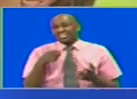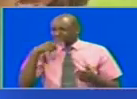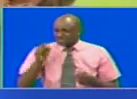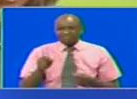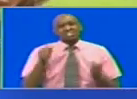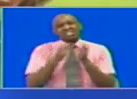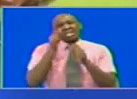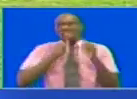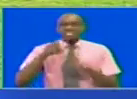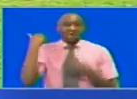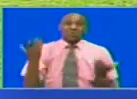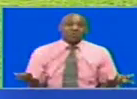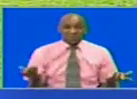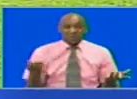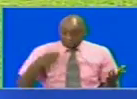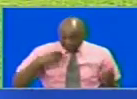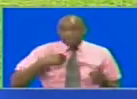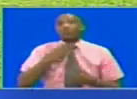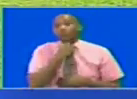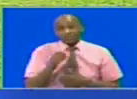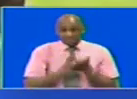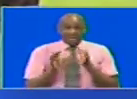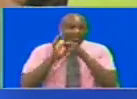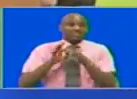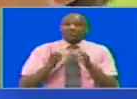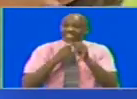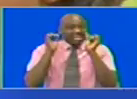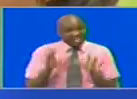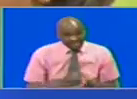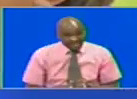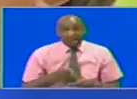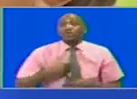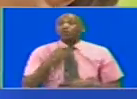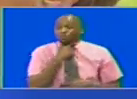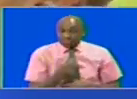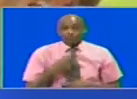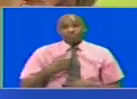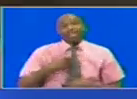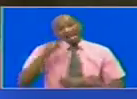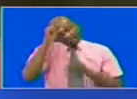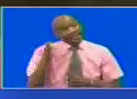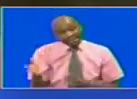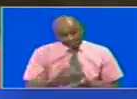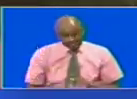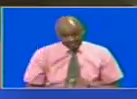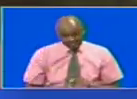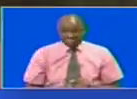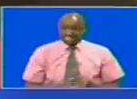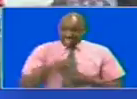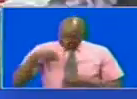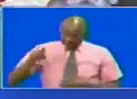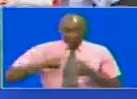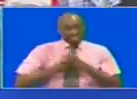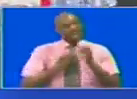on 10 years ago. I'm not looking to be a cultural leader, no. I want to be the governor. Safari yake ya